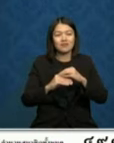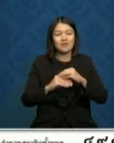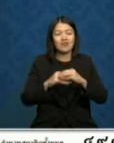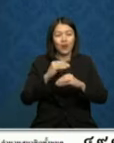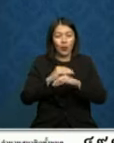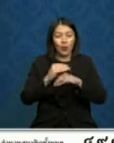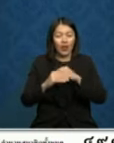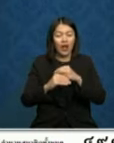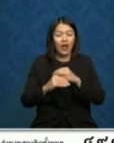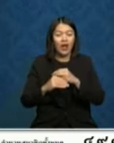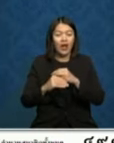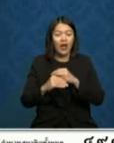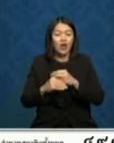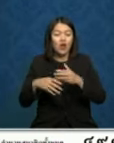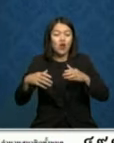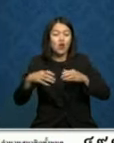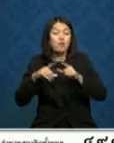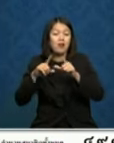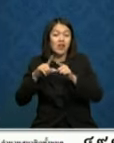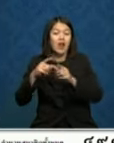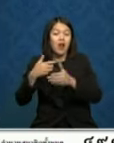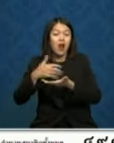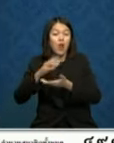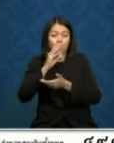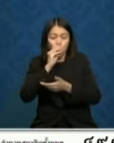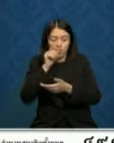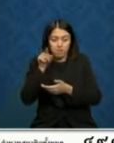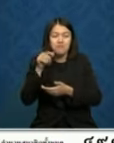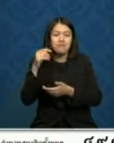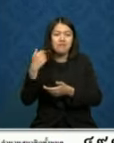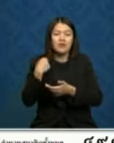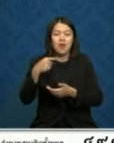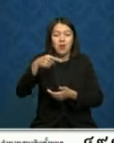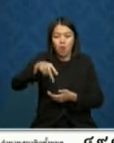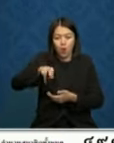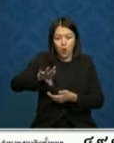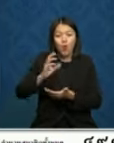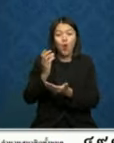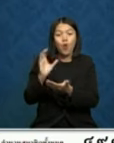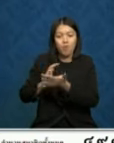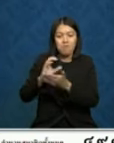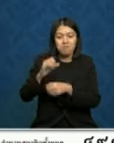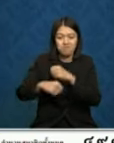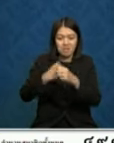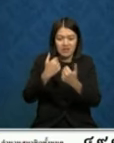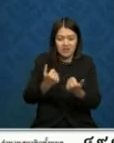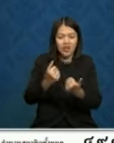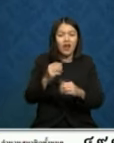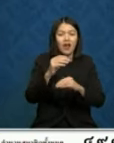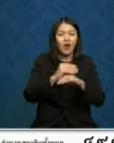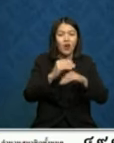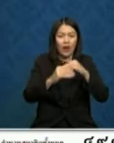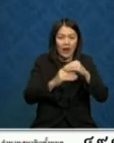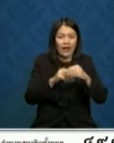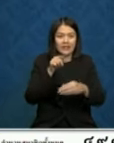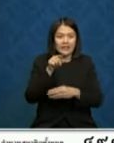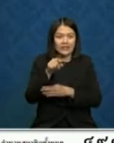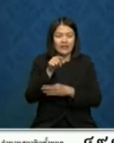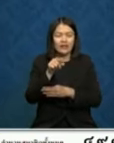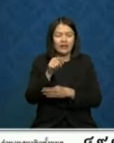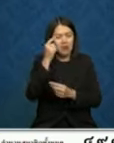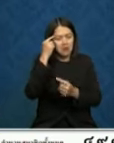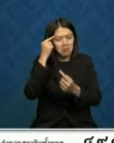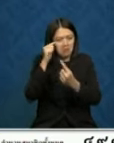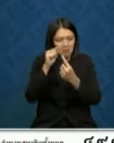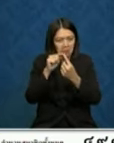ริงๆเพื่อนสมาชิกของพรรคประชาชนหลายคนก็พูดถึงแล้วนะคะในร่างพรบงบประมาณค่ะในปีนี้เนี่ยก็มีอีกหนึ่งโครงการค่ะที่มีการตั้งเป้าหม